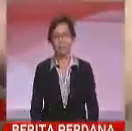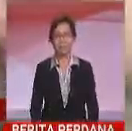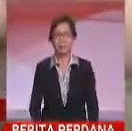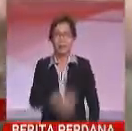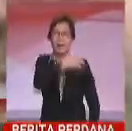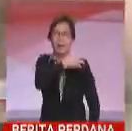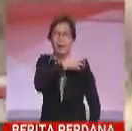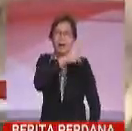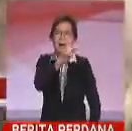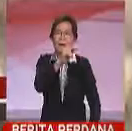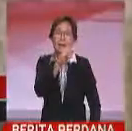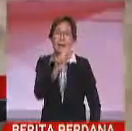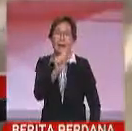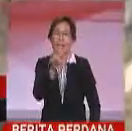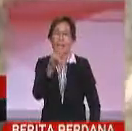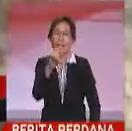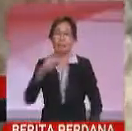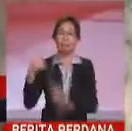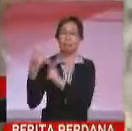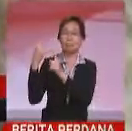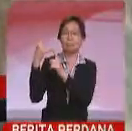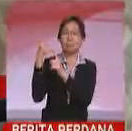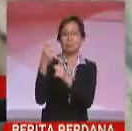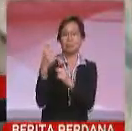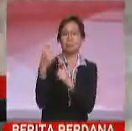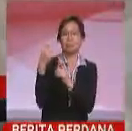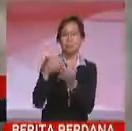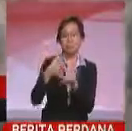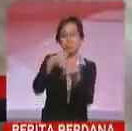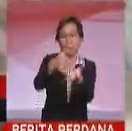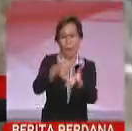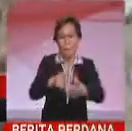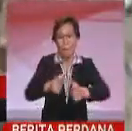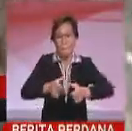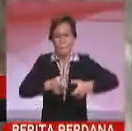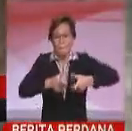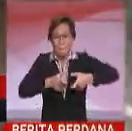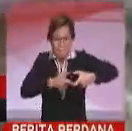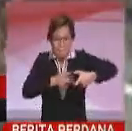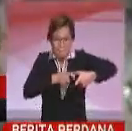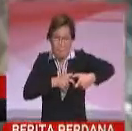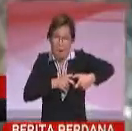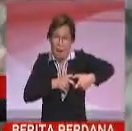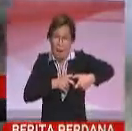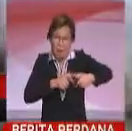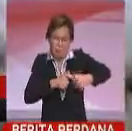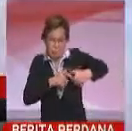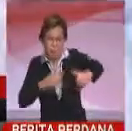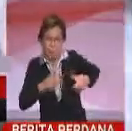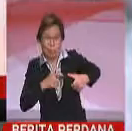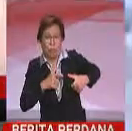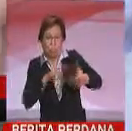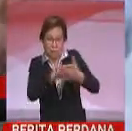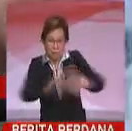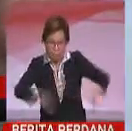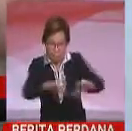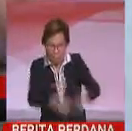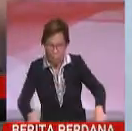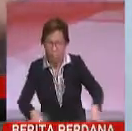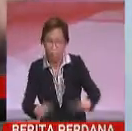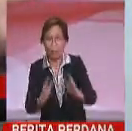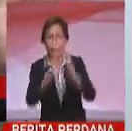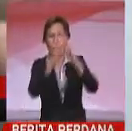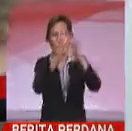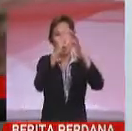Lieutenant Kevin Van Clay dianugerahkan pingat kehormat Indiana atas keberaniannya menyelamatkan seorang kanak-kanak di bawah